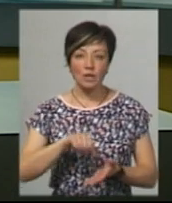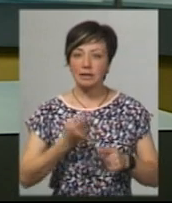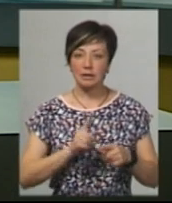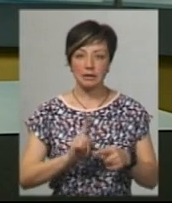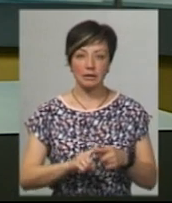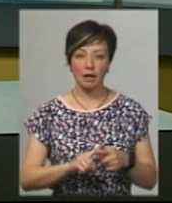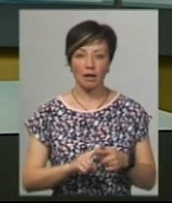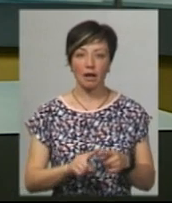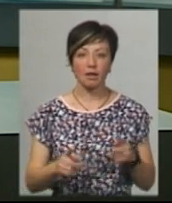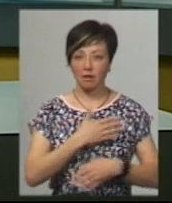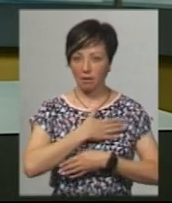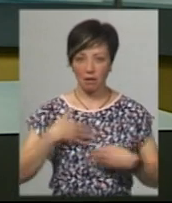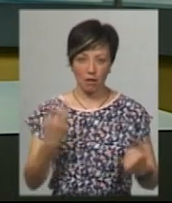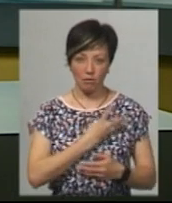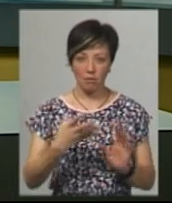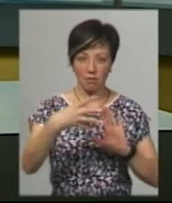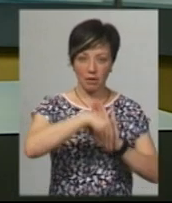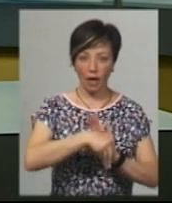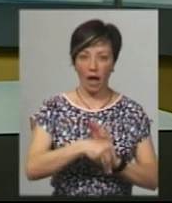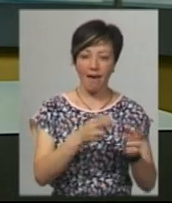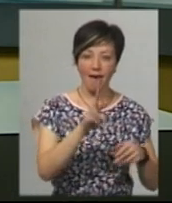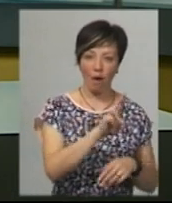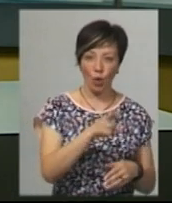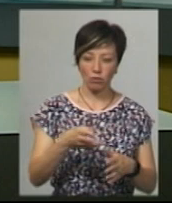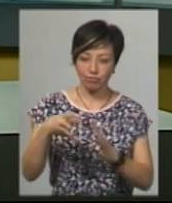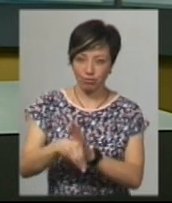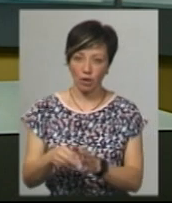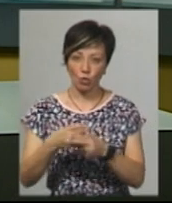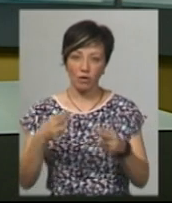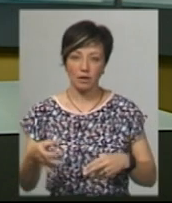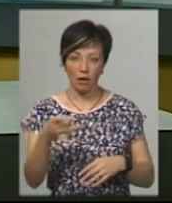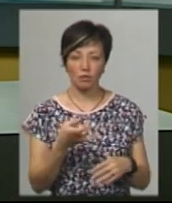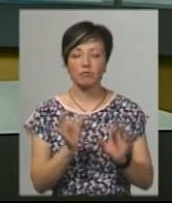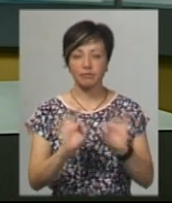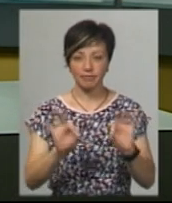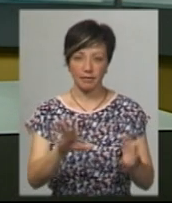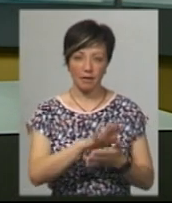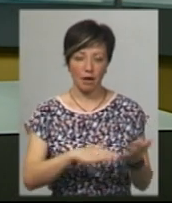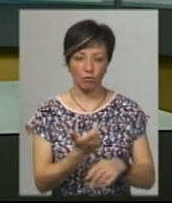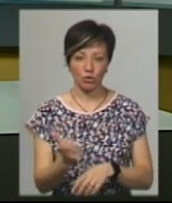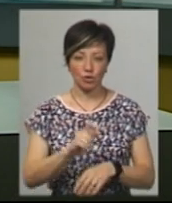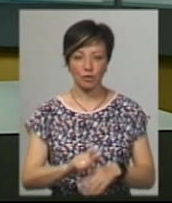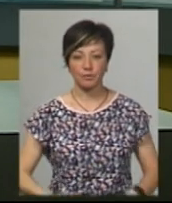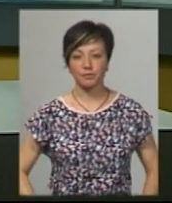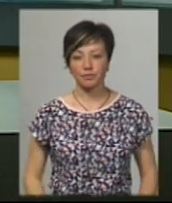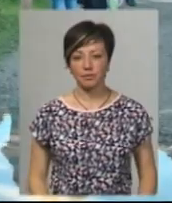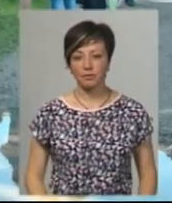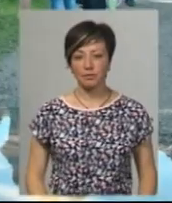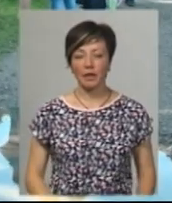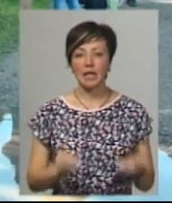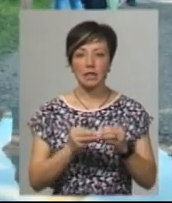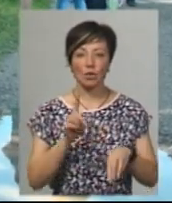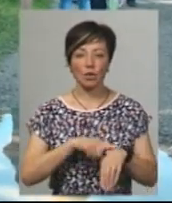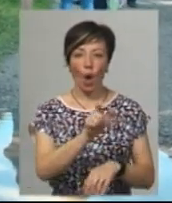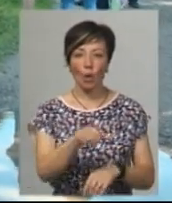– не приєднання Ярмолинецького району до Дунаєвецького. Більше про подію знає мій колега Михайло Жила. О 10-й